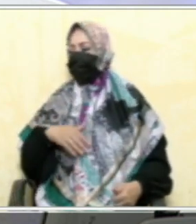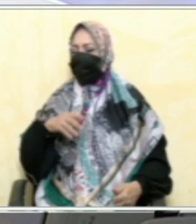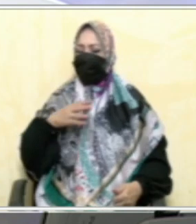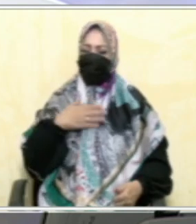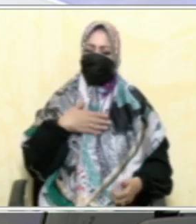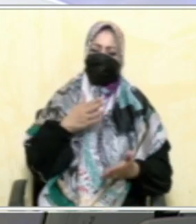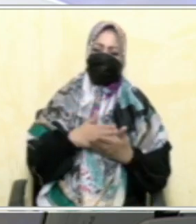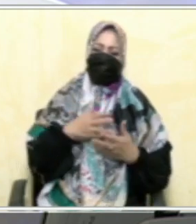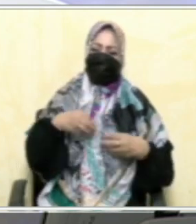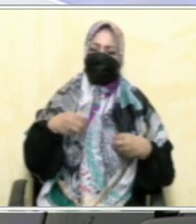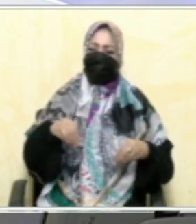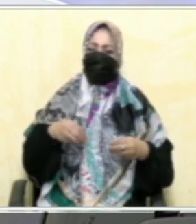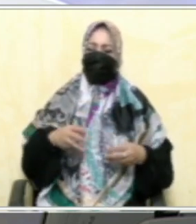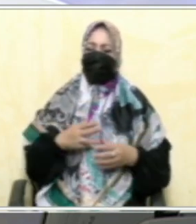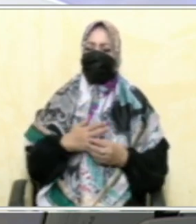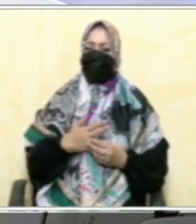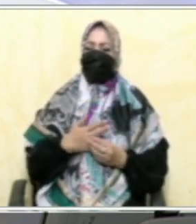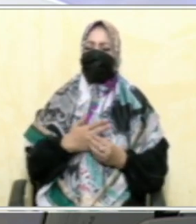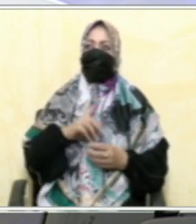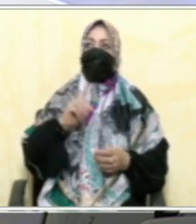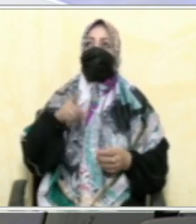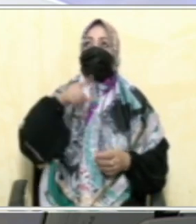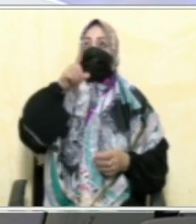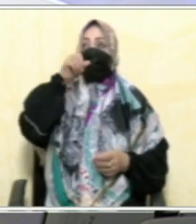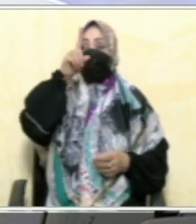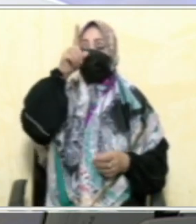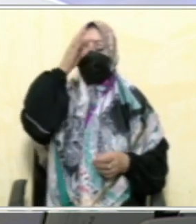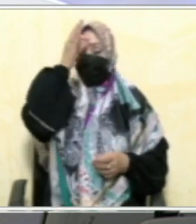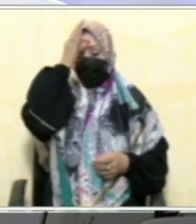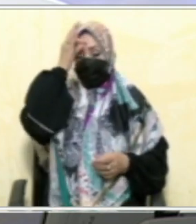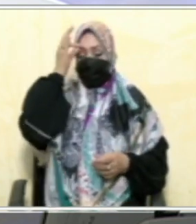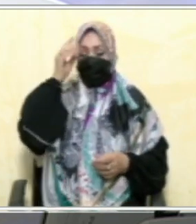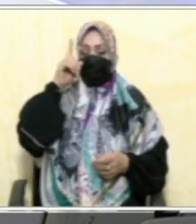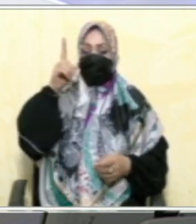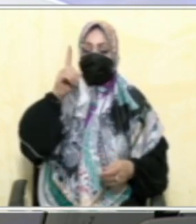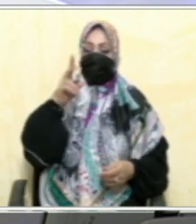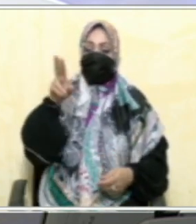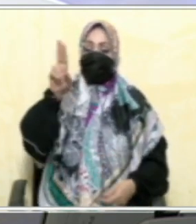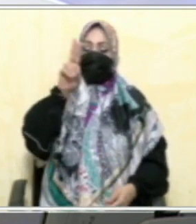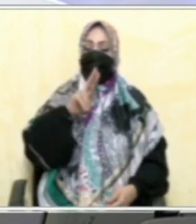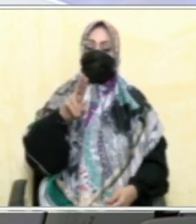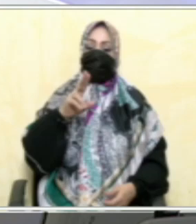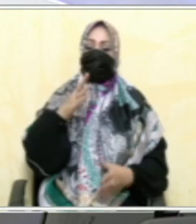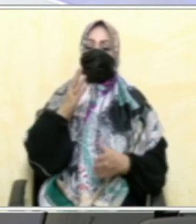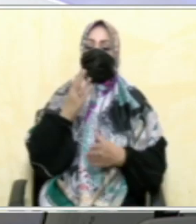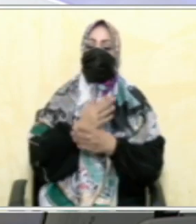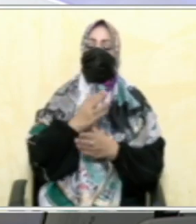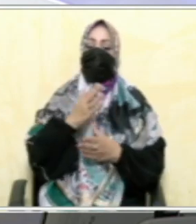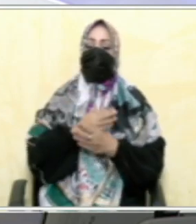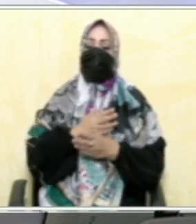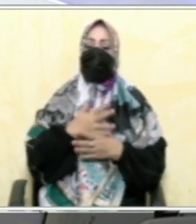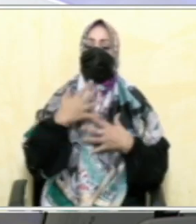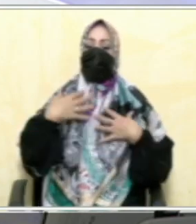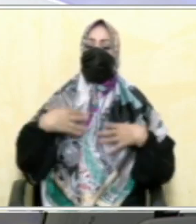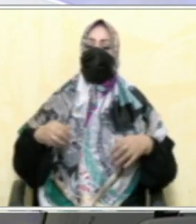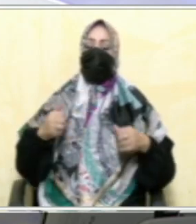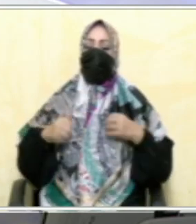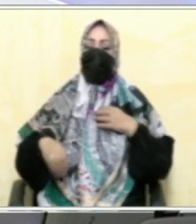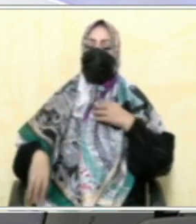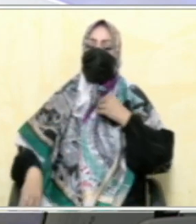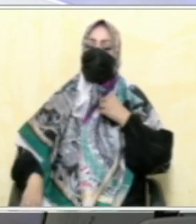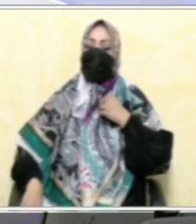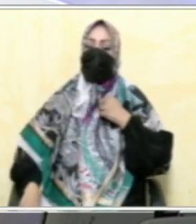بعض الناس الأصحاء يستخدمون هذه الصحة في معصية الله سبحانه وتعالى؟ وذكر منها